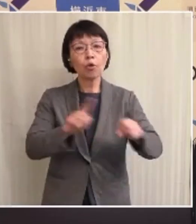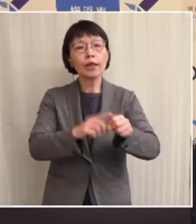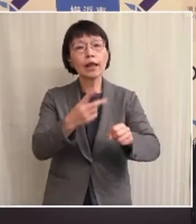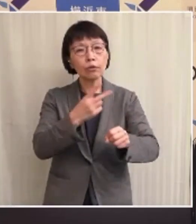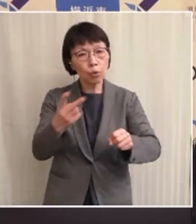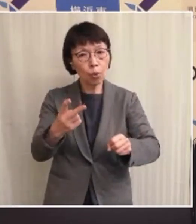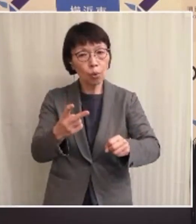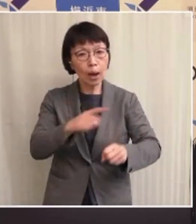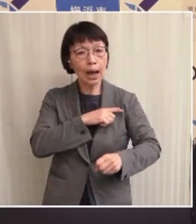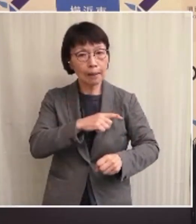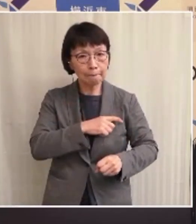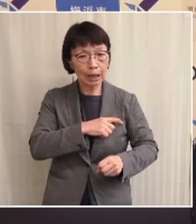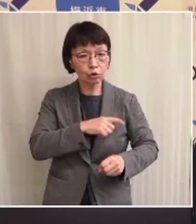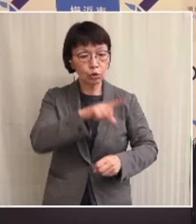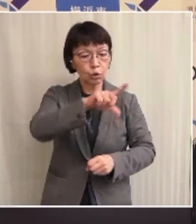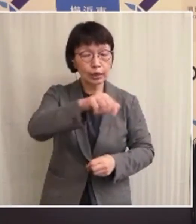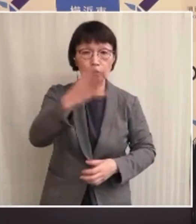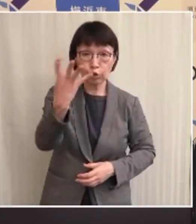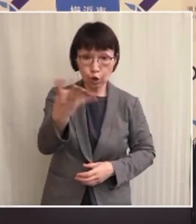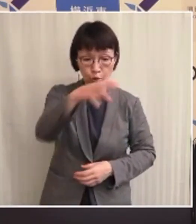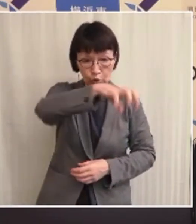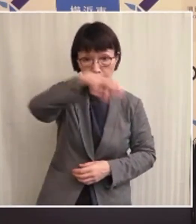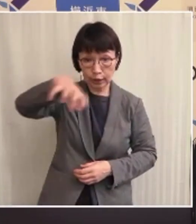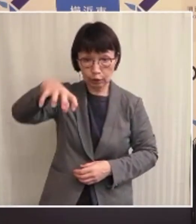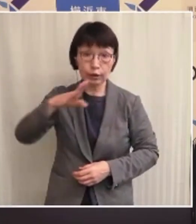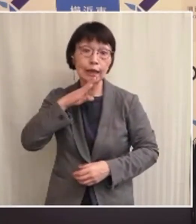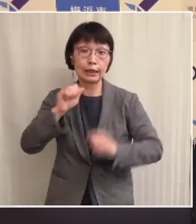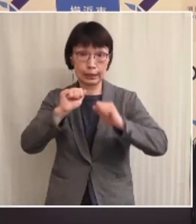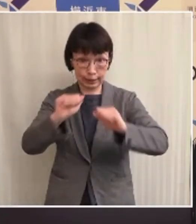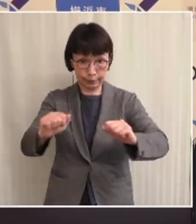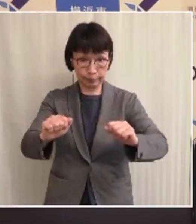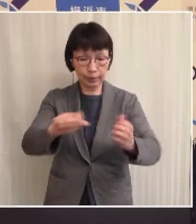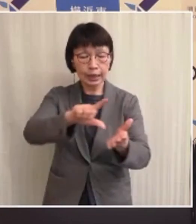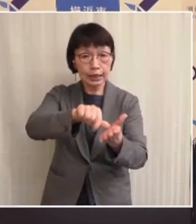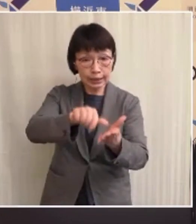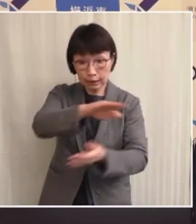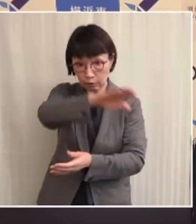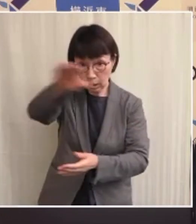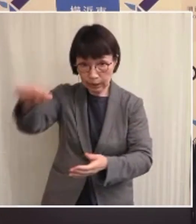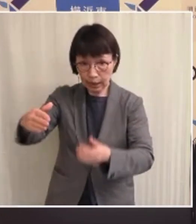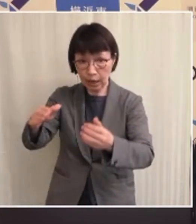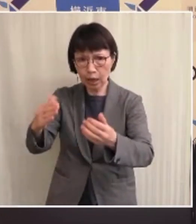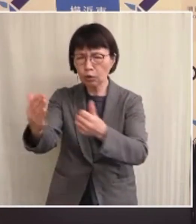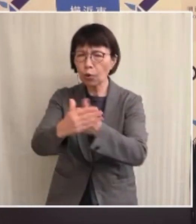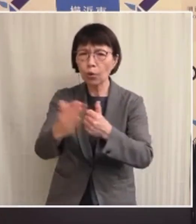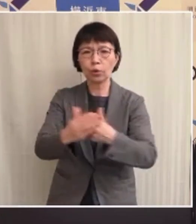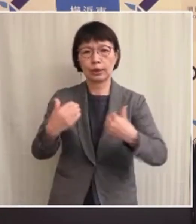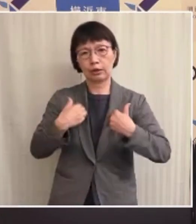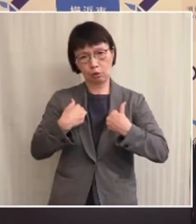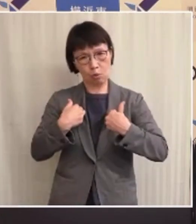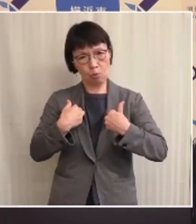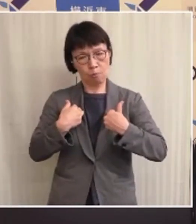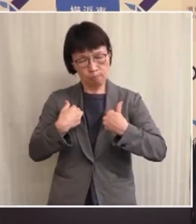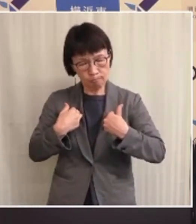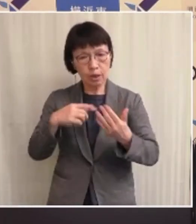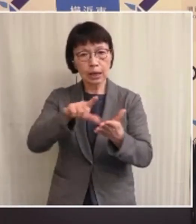ず4地区実施いたします。で地域の方々のご協力が必要ですので、